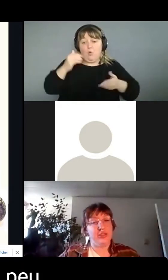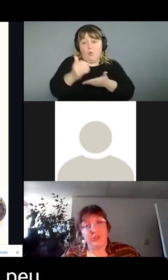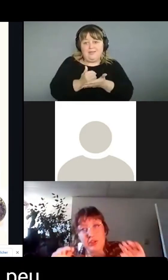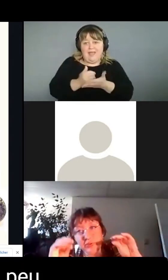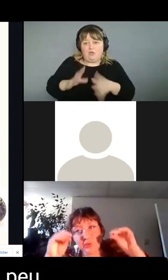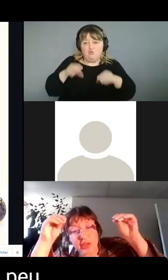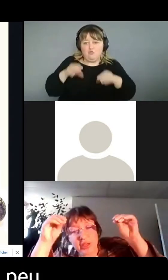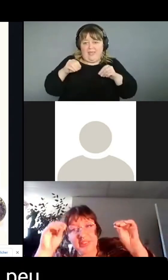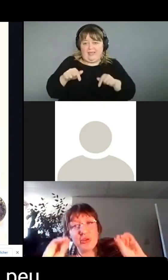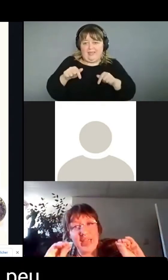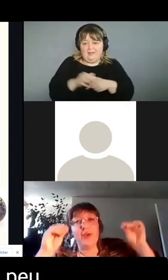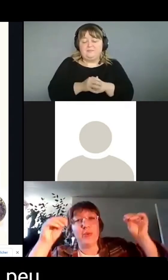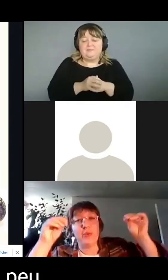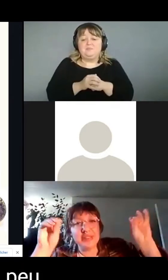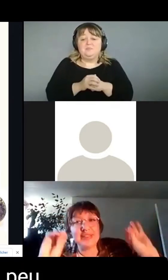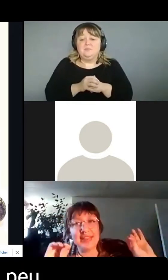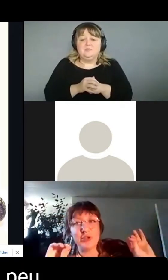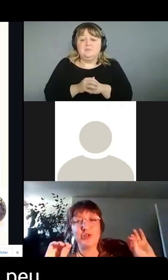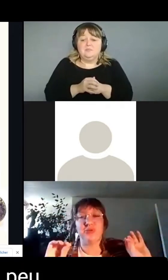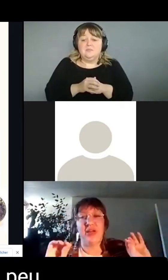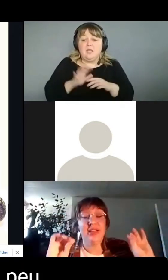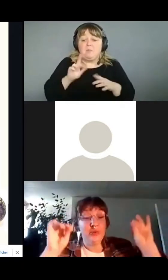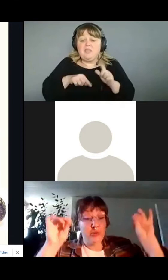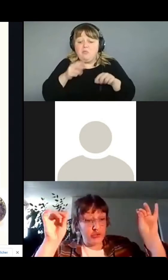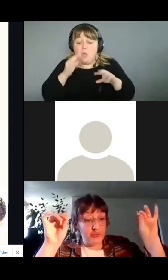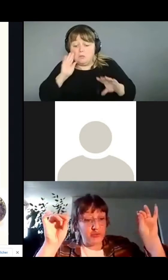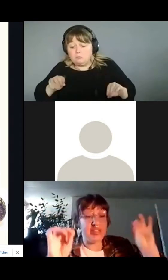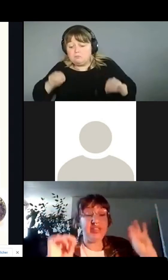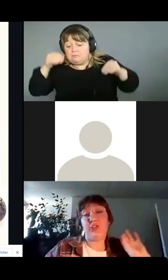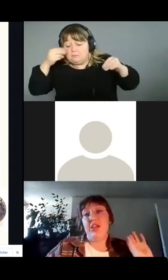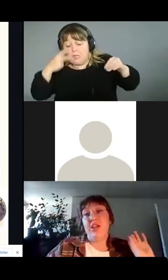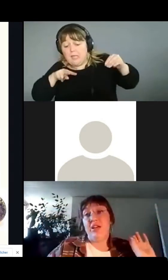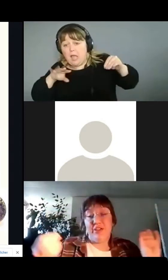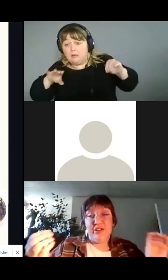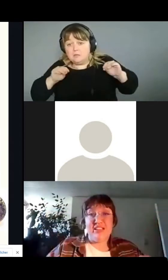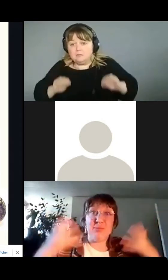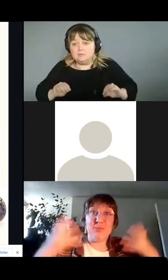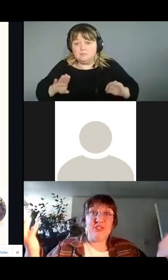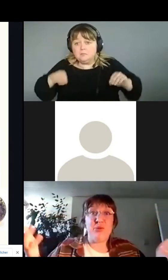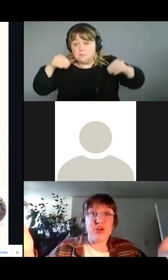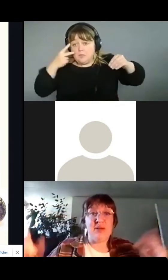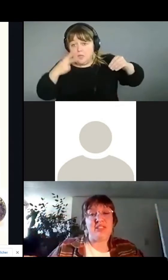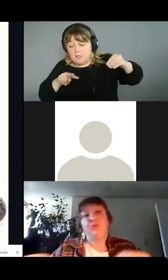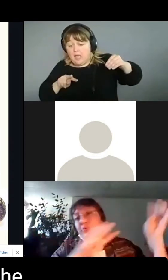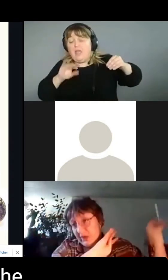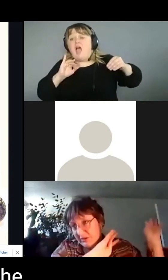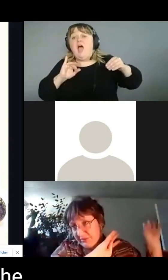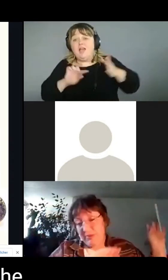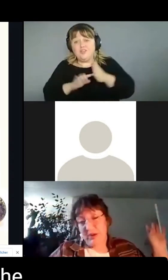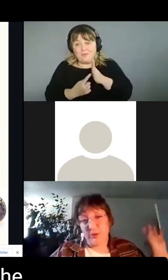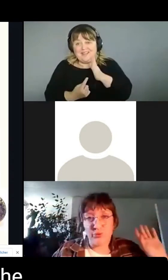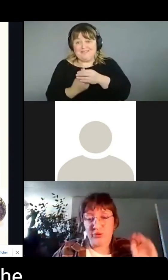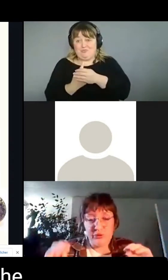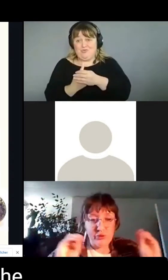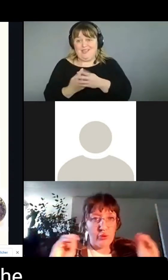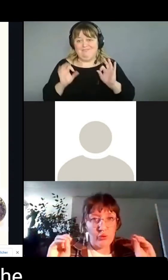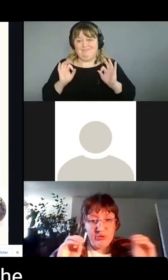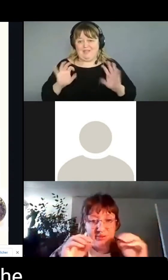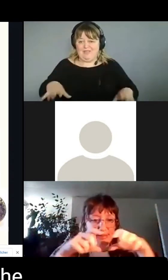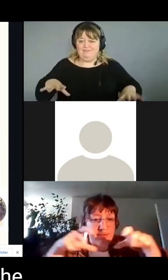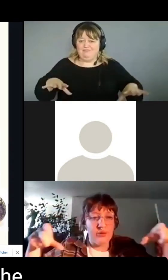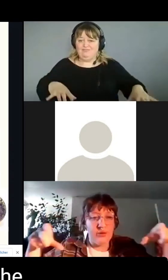Puis, lorsque vous regardez un peu ici et là souvent, lorsque vous voyez que la germination a commencé, vous pouvez enlever la planche ou